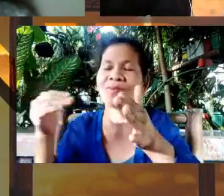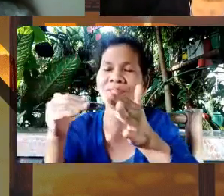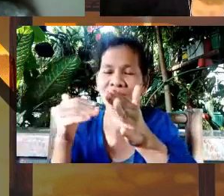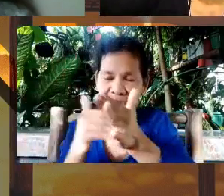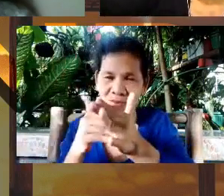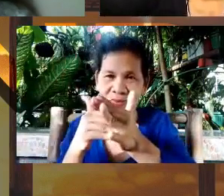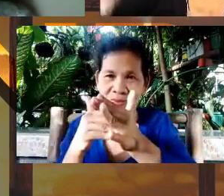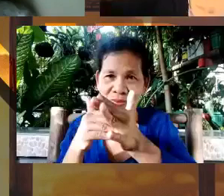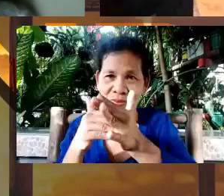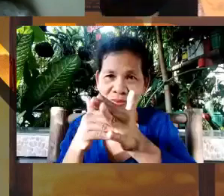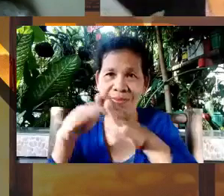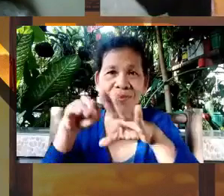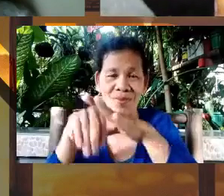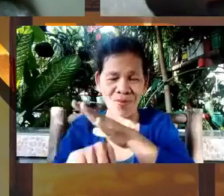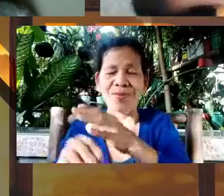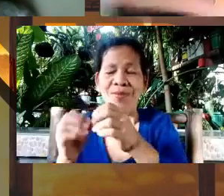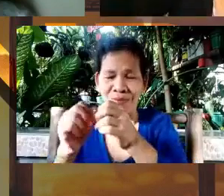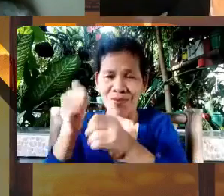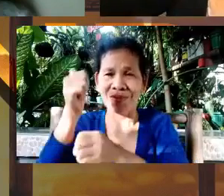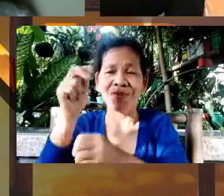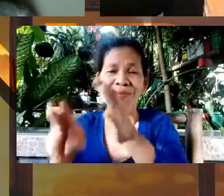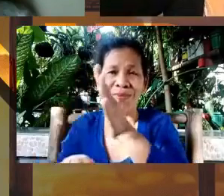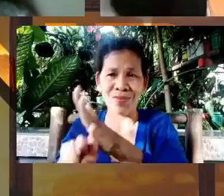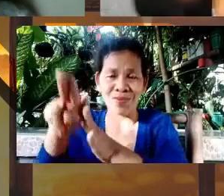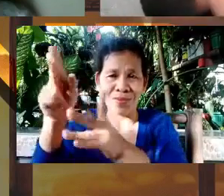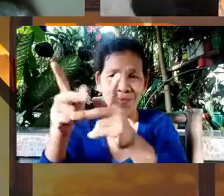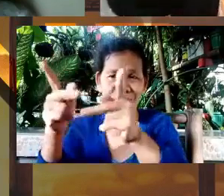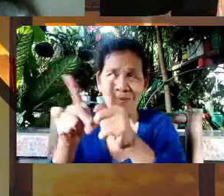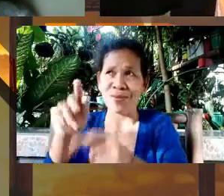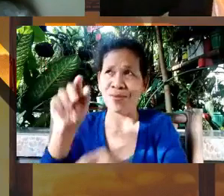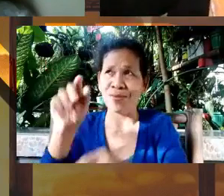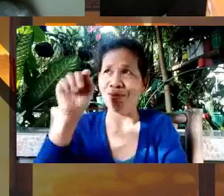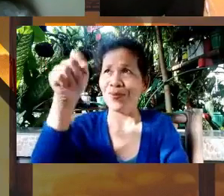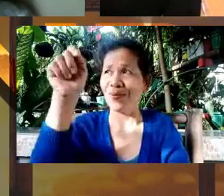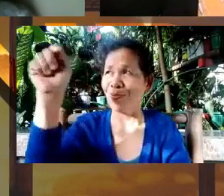sa kabanal-banalang dako, magwiwisik doon sa